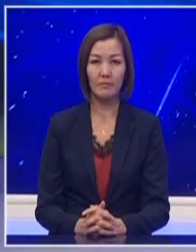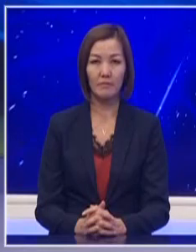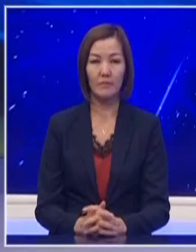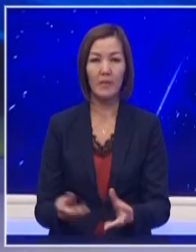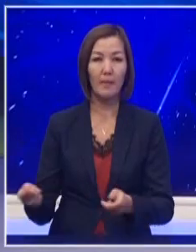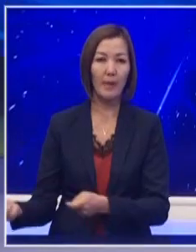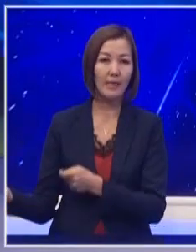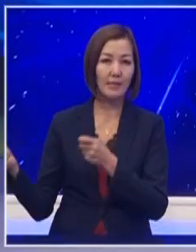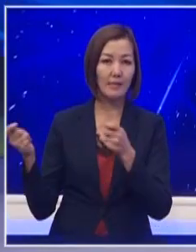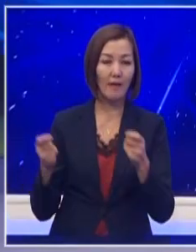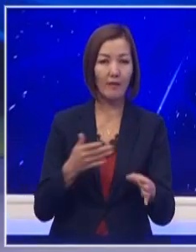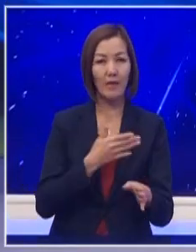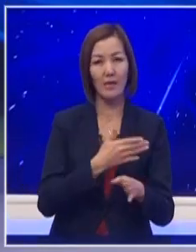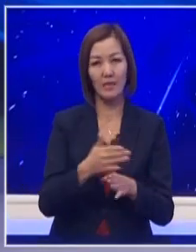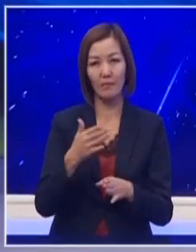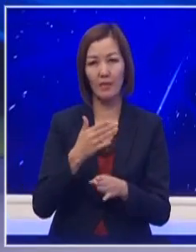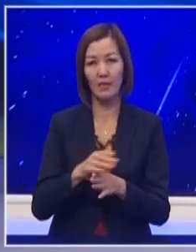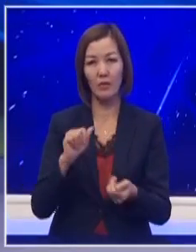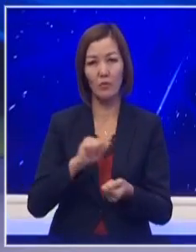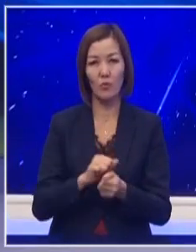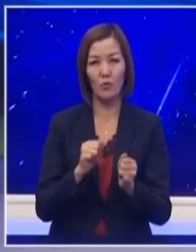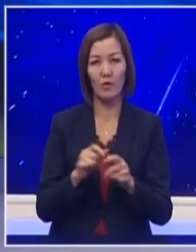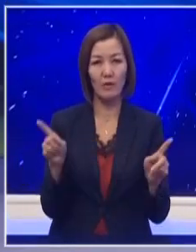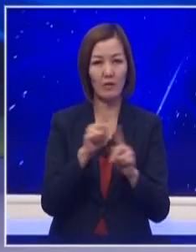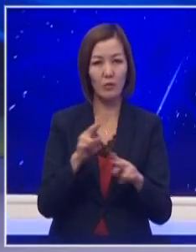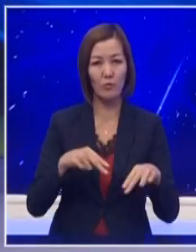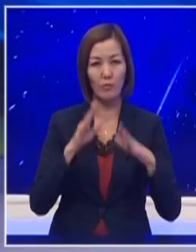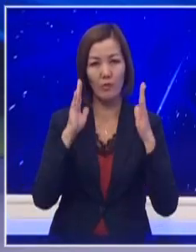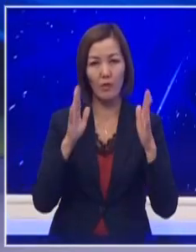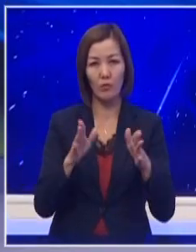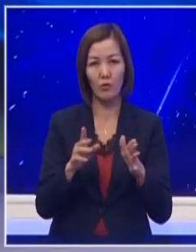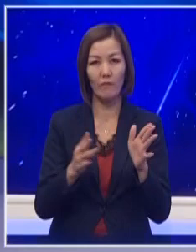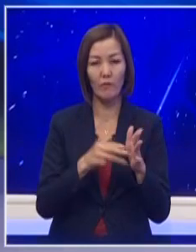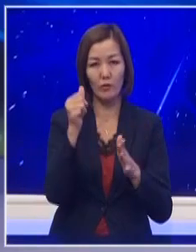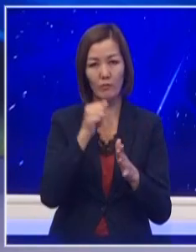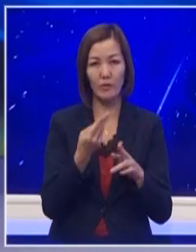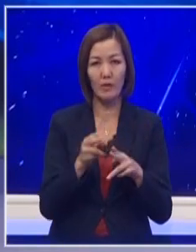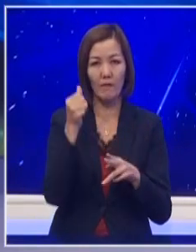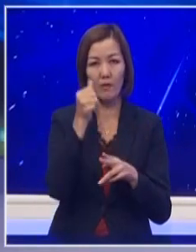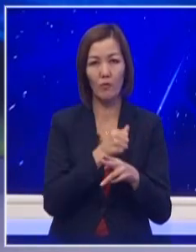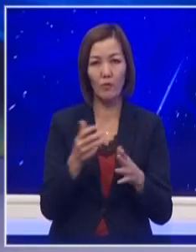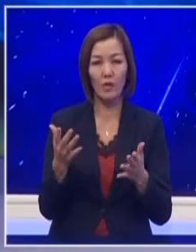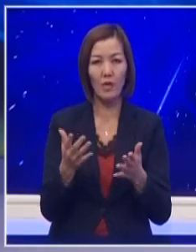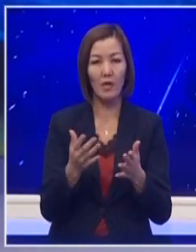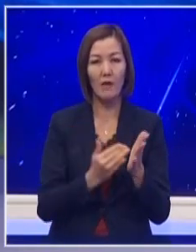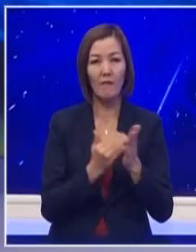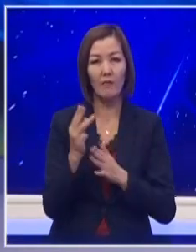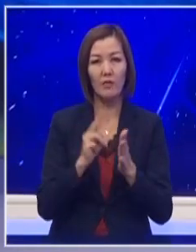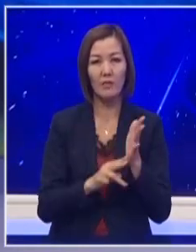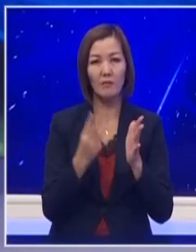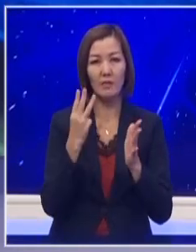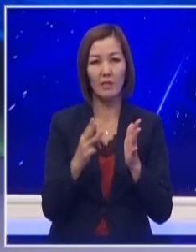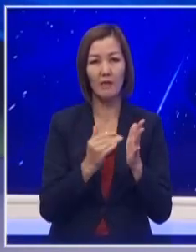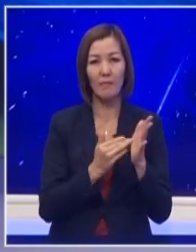поставка и распределение угля на особом контроле за 8 месяцев текущего года в стране добыта свыше 73,5 млн